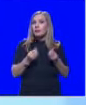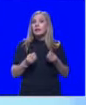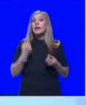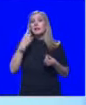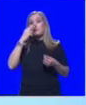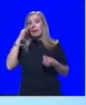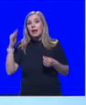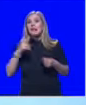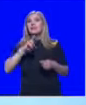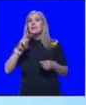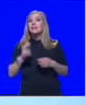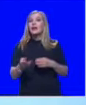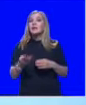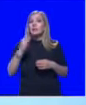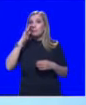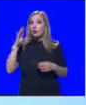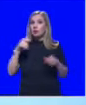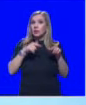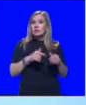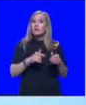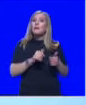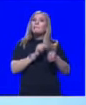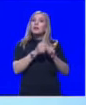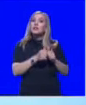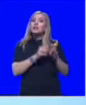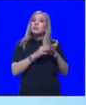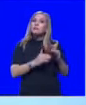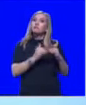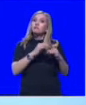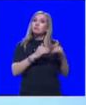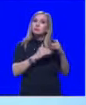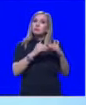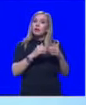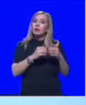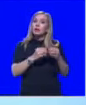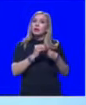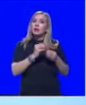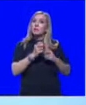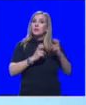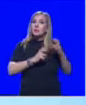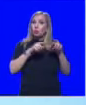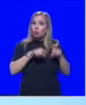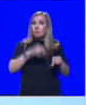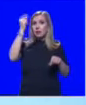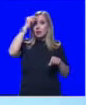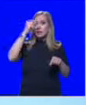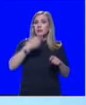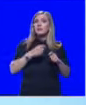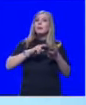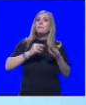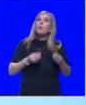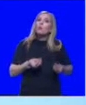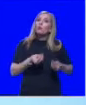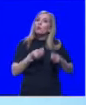два пъти и половина по-скъпо, машините да се изграждат в България, да се изграждат и да се модернизират мощностите